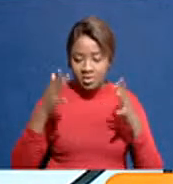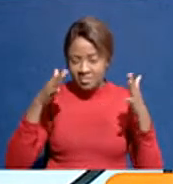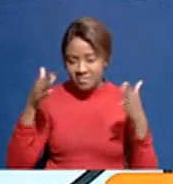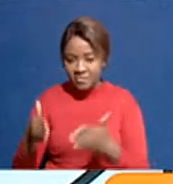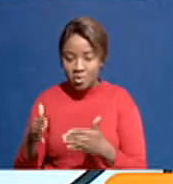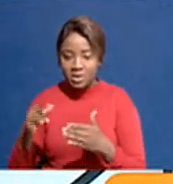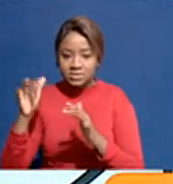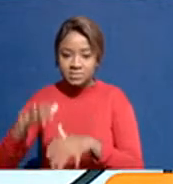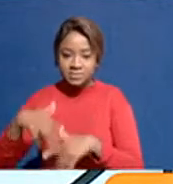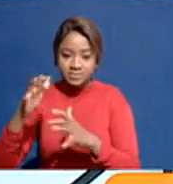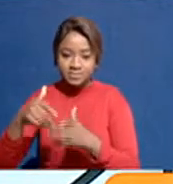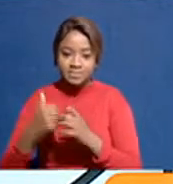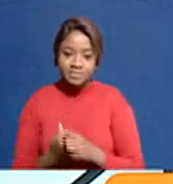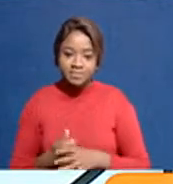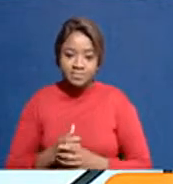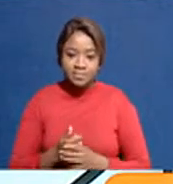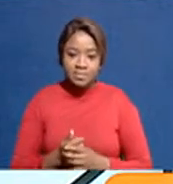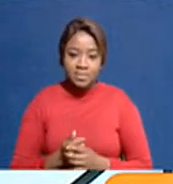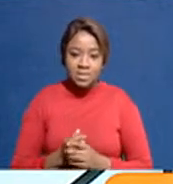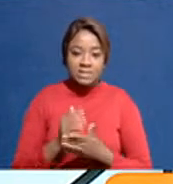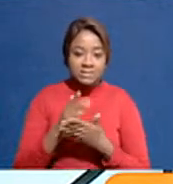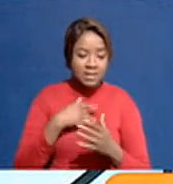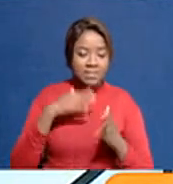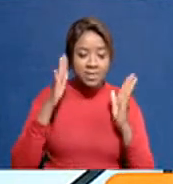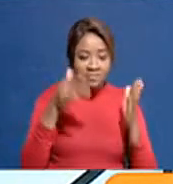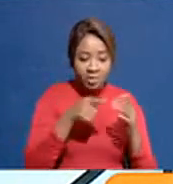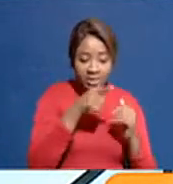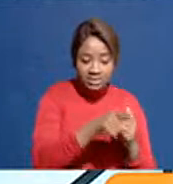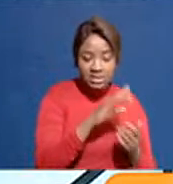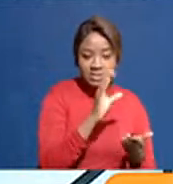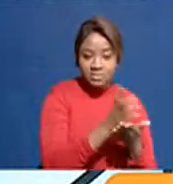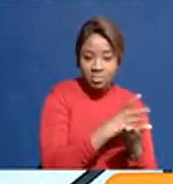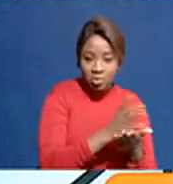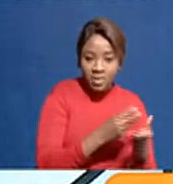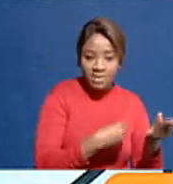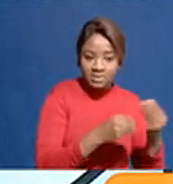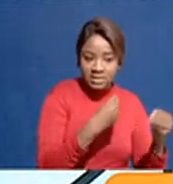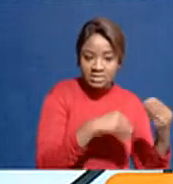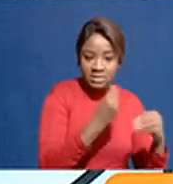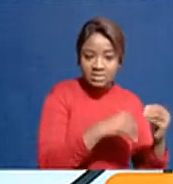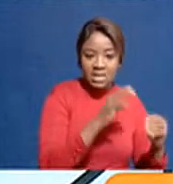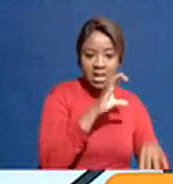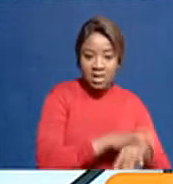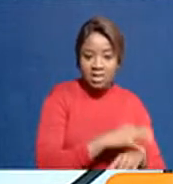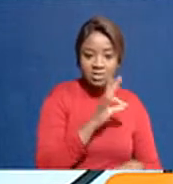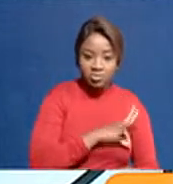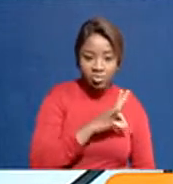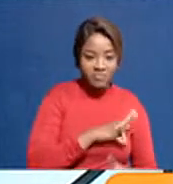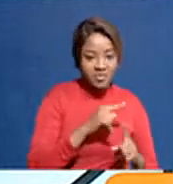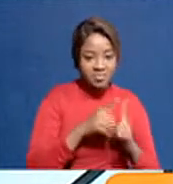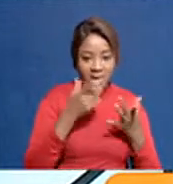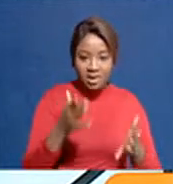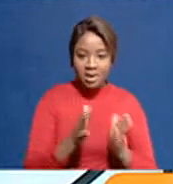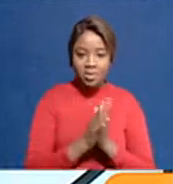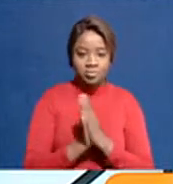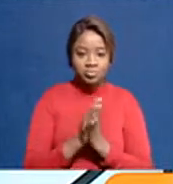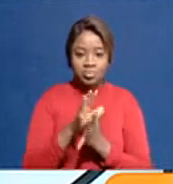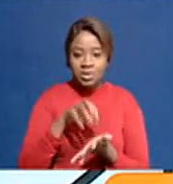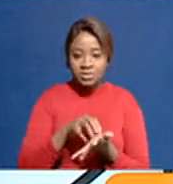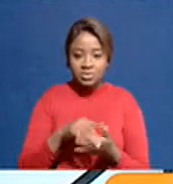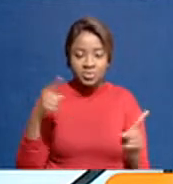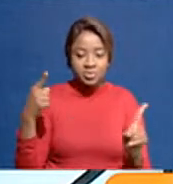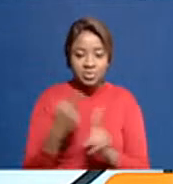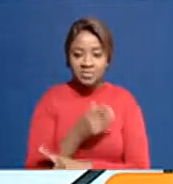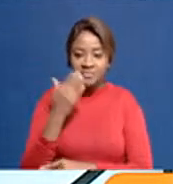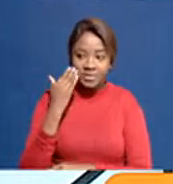ya nakada. Wengi wao ambao walitegemea vileo kulea familia zao sasa wanasimulizi tofauti kabisa, kama anavyotuarifu